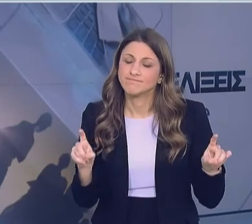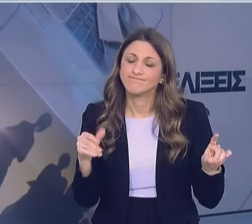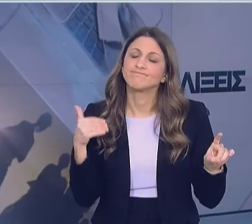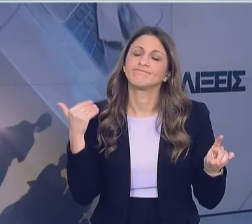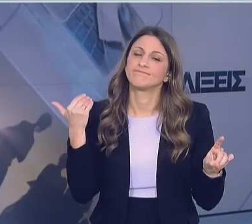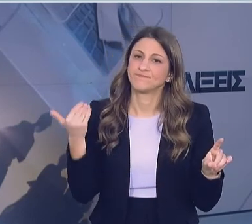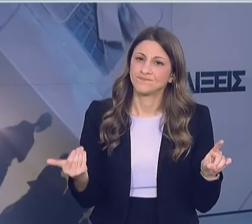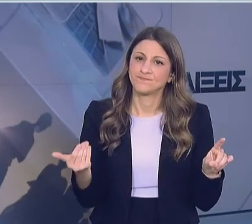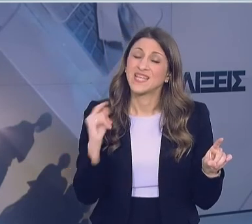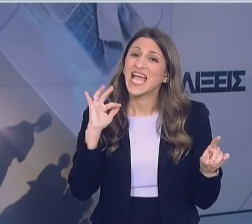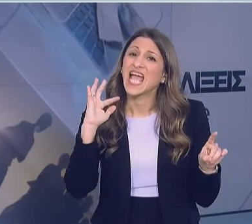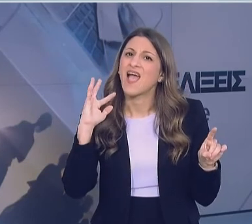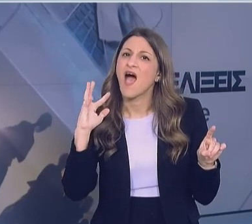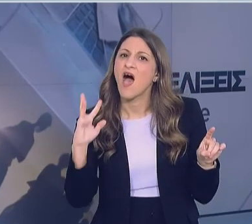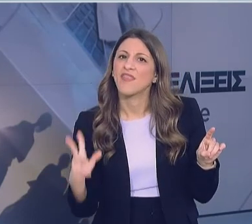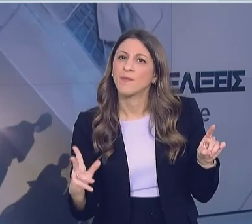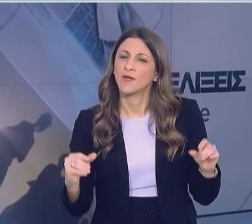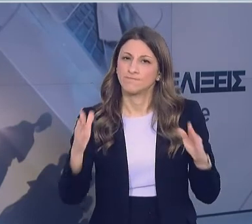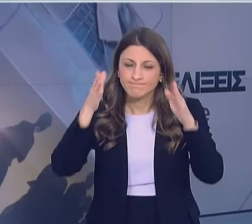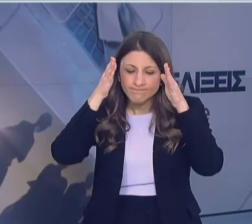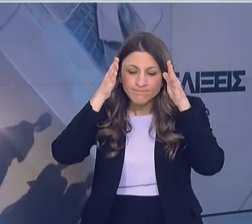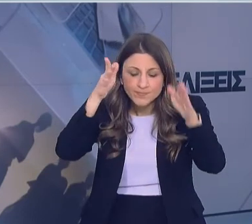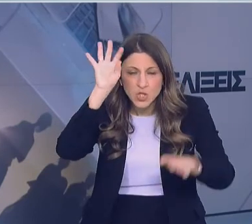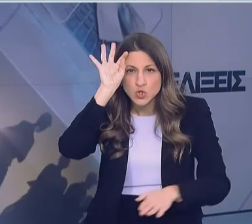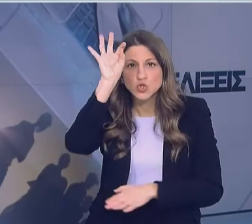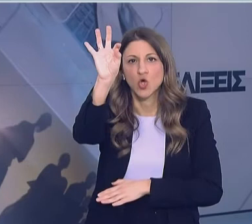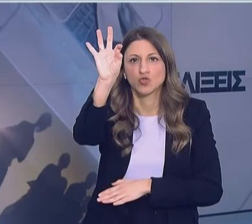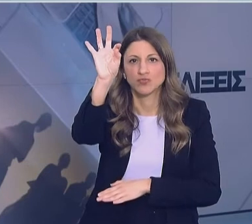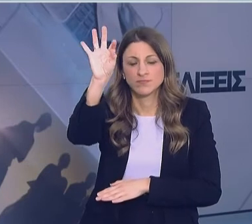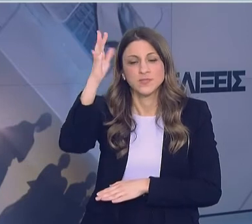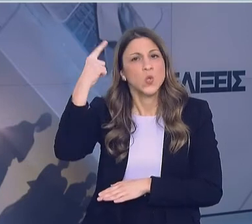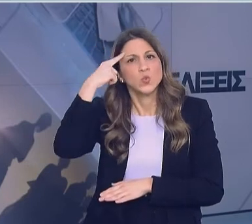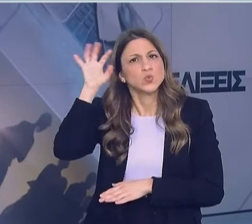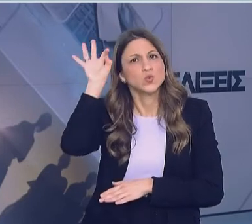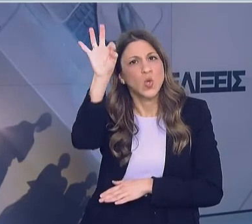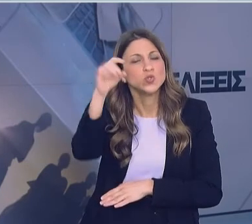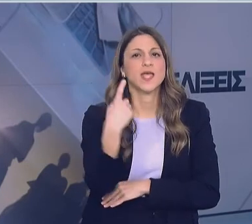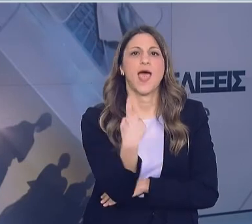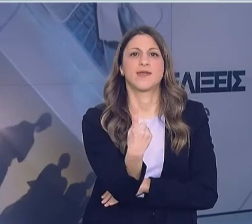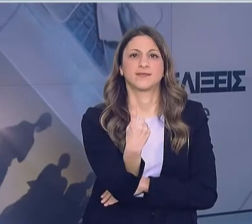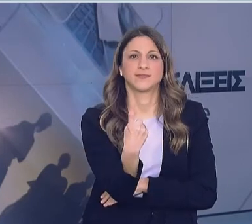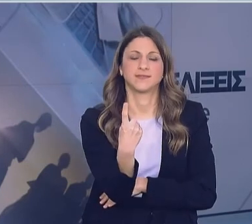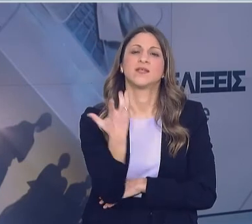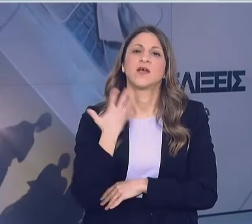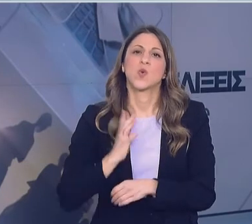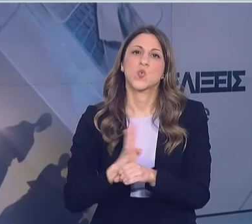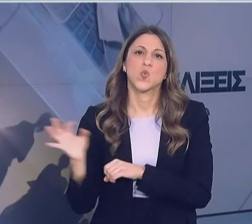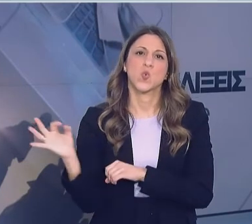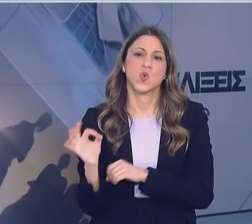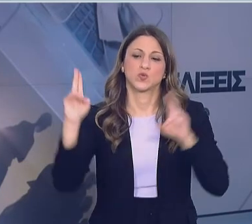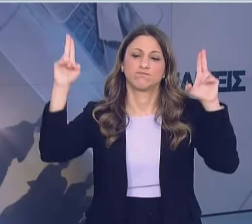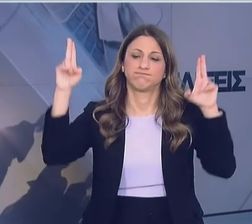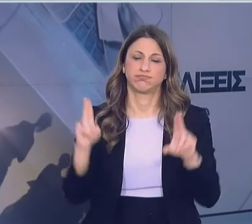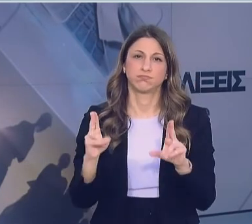είναι κάθε μέρα να παραμείνουμε προσιλωμένοι στο στόχο. Και ο στόχος είναι ένας. Να περιορίσουμε στο ελάχιστο τις κινήσεις